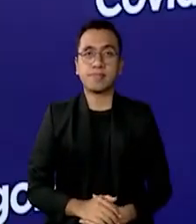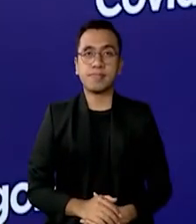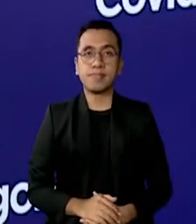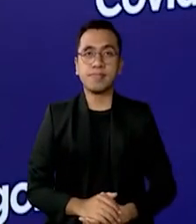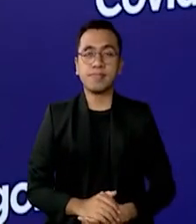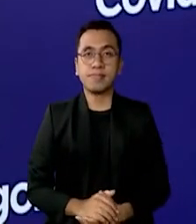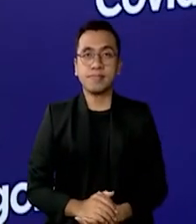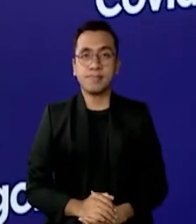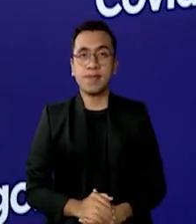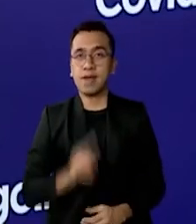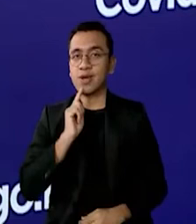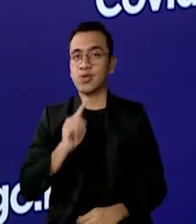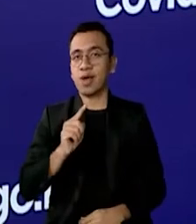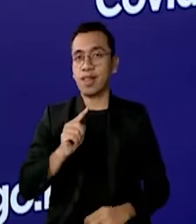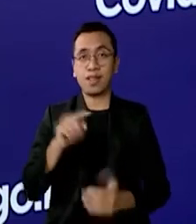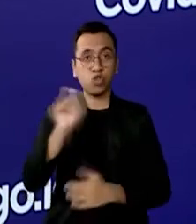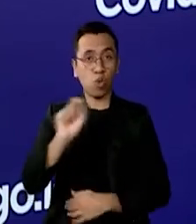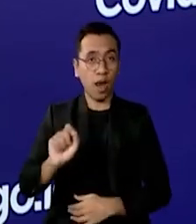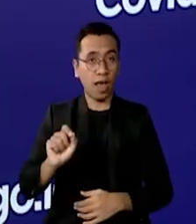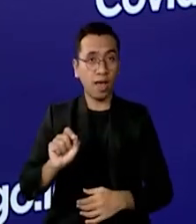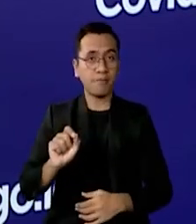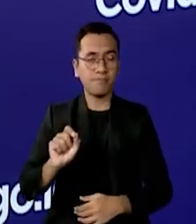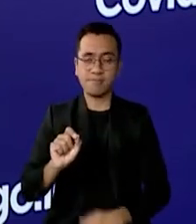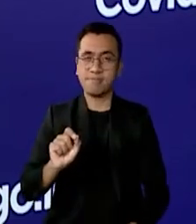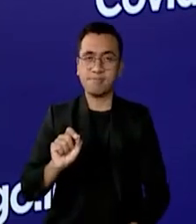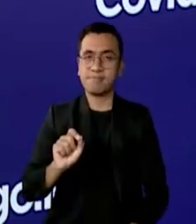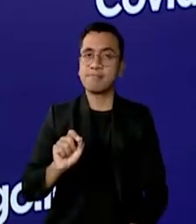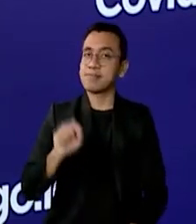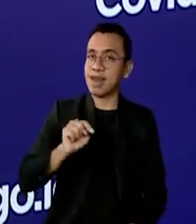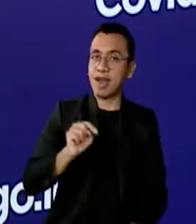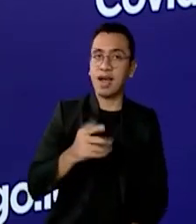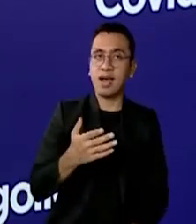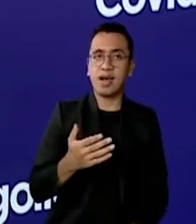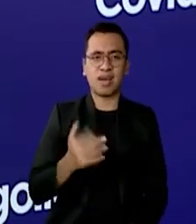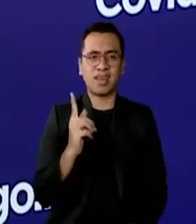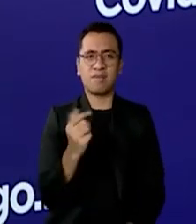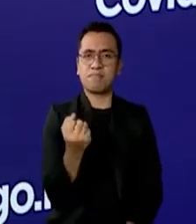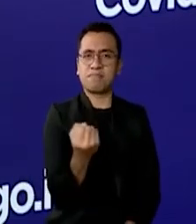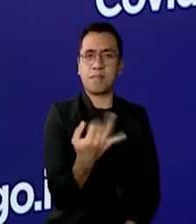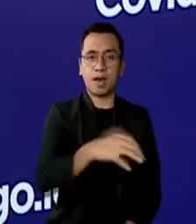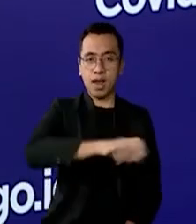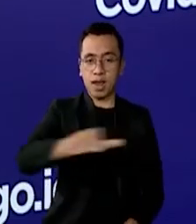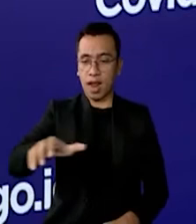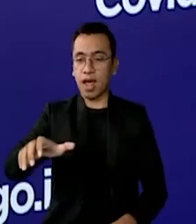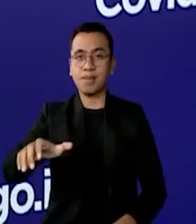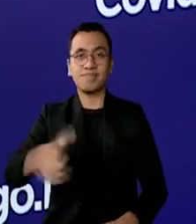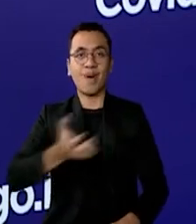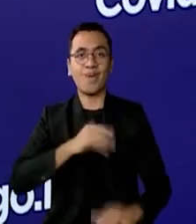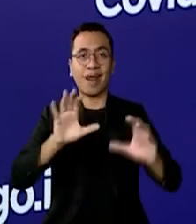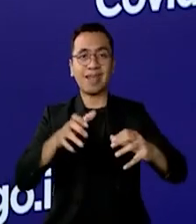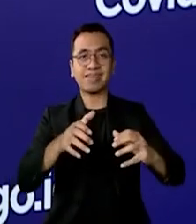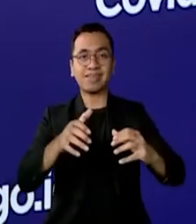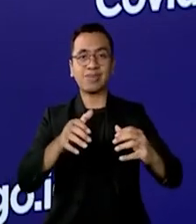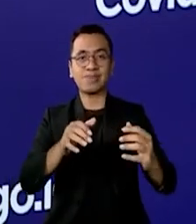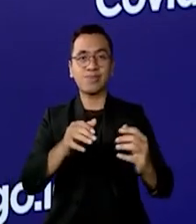dengan mungkin kegiatan belajar mengajar kita di sekolahnya beberapa daerah us cara membatalkan kebijakan tetap mukasurat